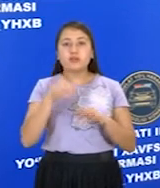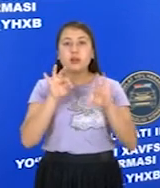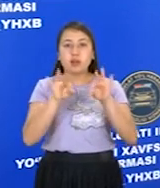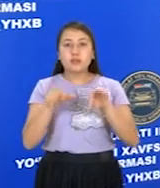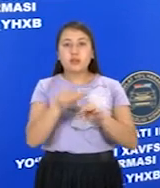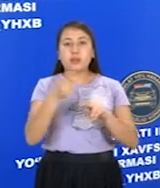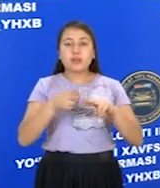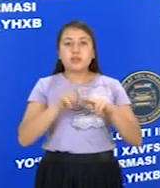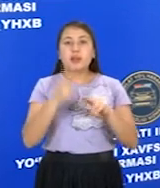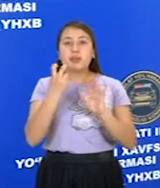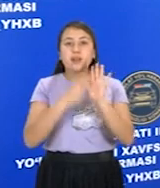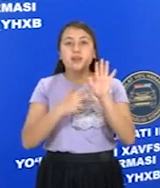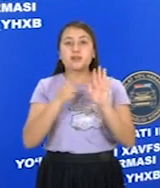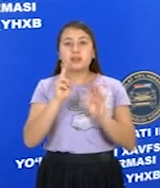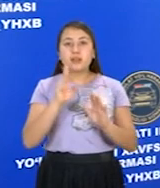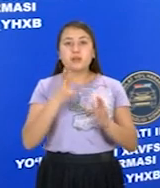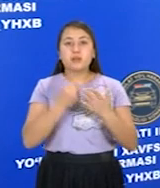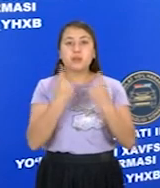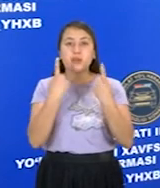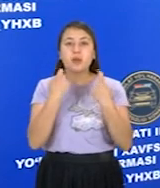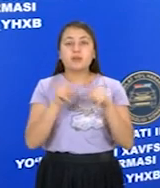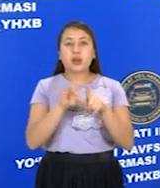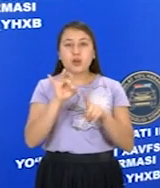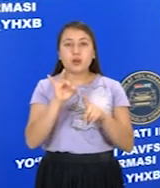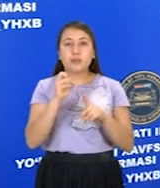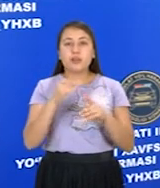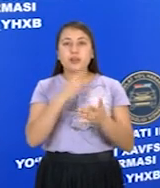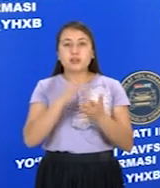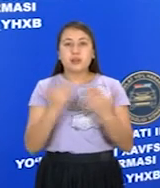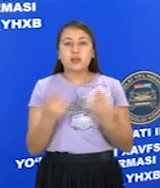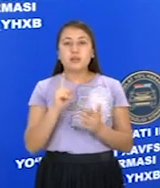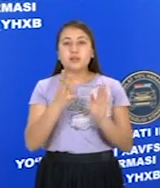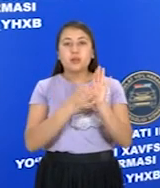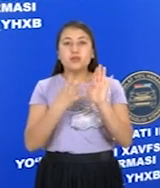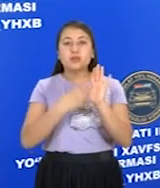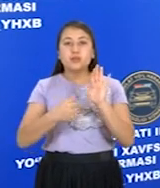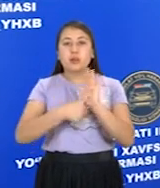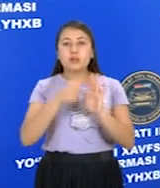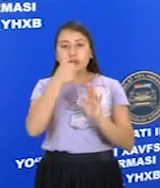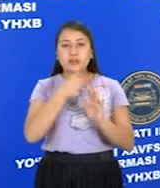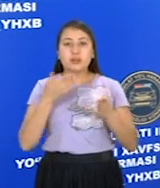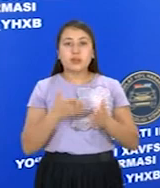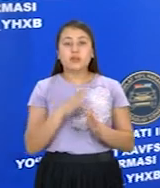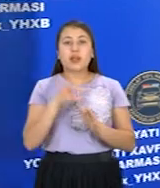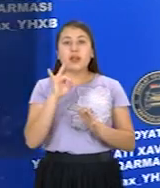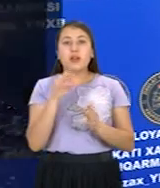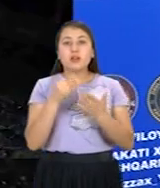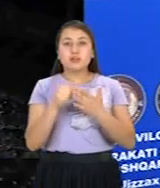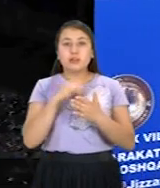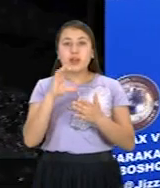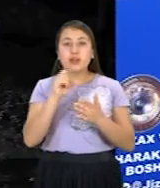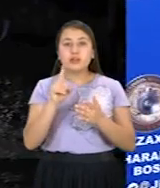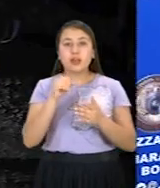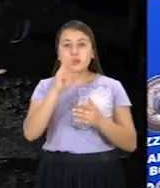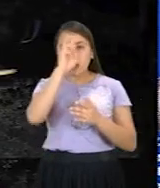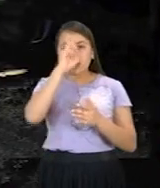avtomobil yo'lining 268-kilometrida Buxoro viloyati Romitan tumanida yashovchi 1996 yilda tug'ilgan fuqaro Ilyos Jurayev saz rusumli